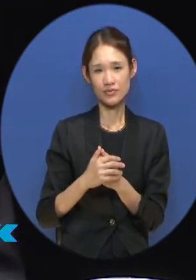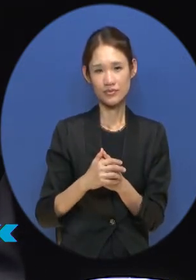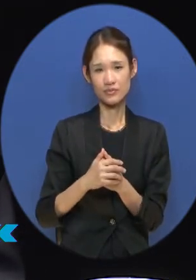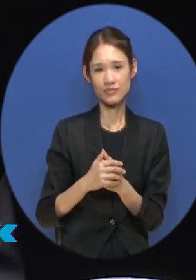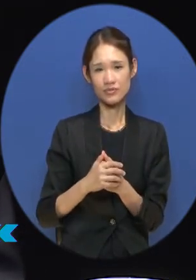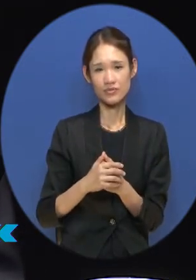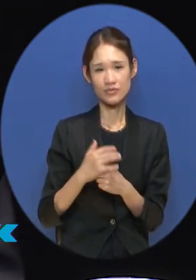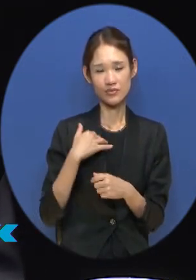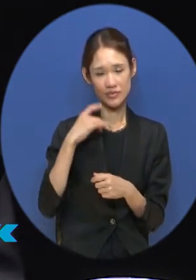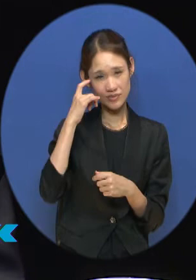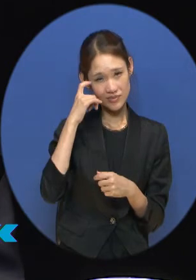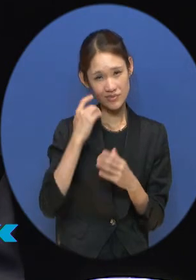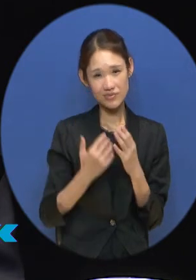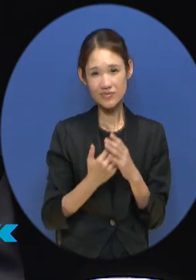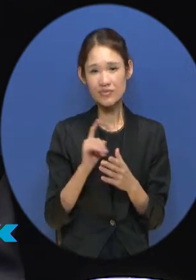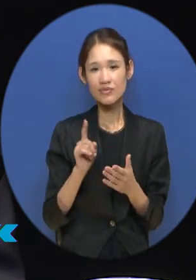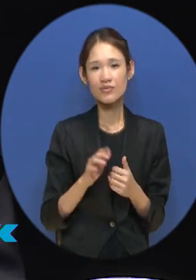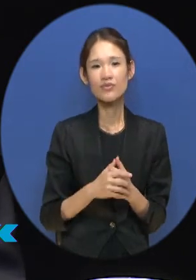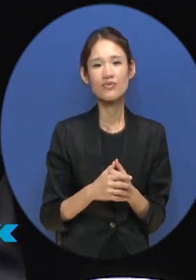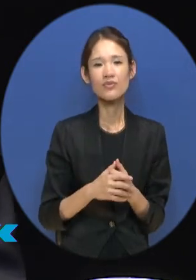문제는 이제 그